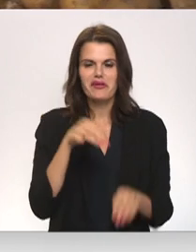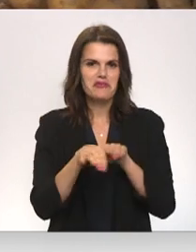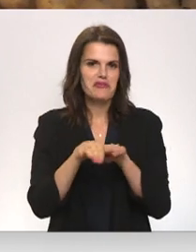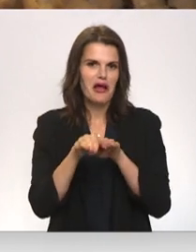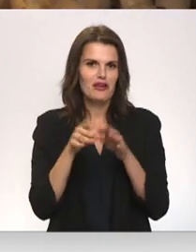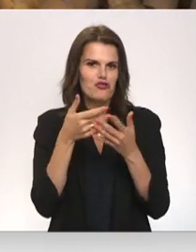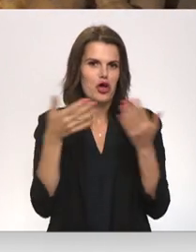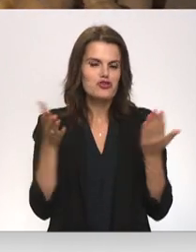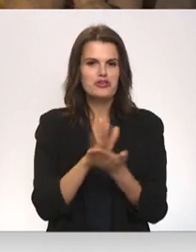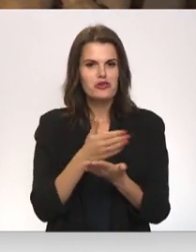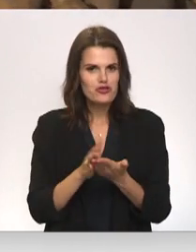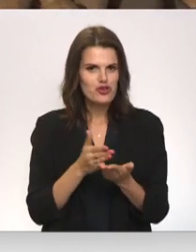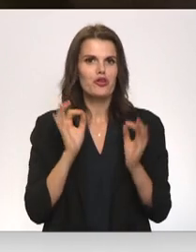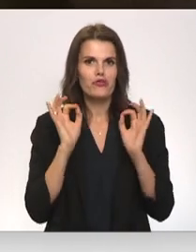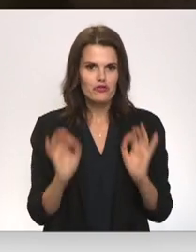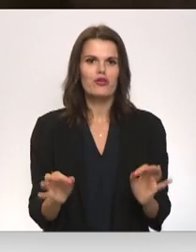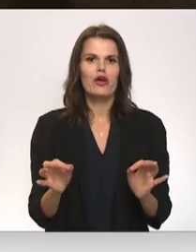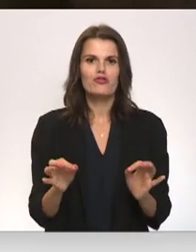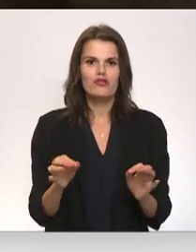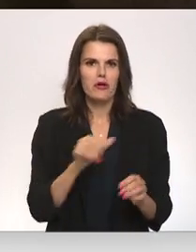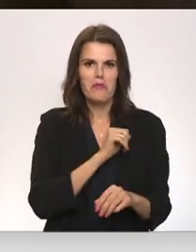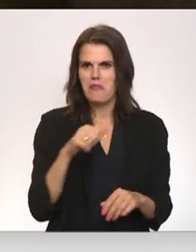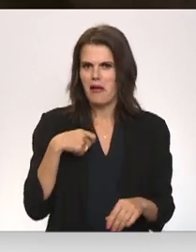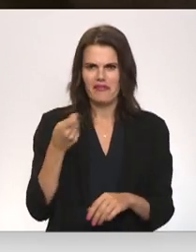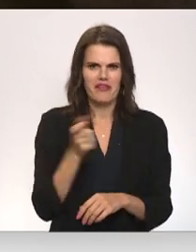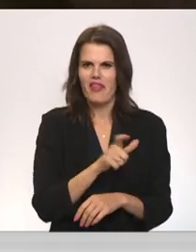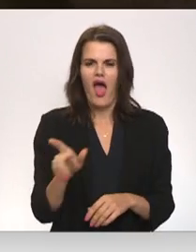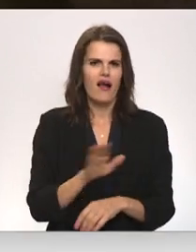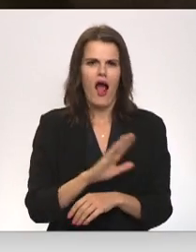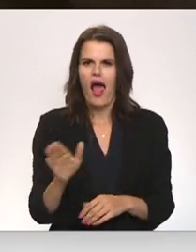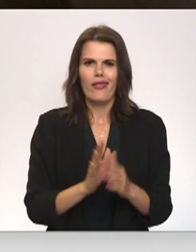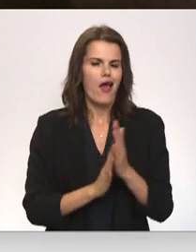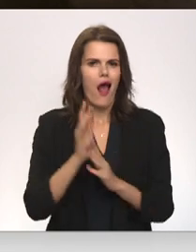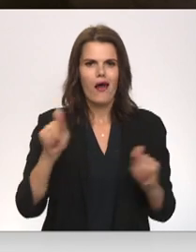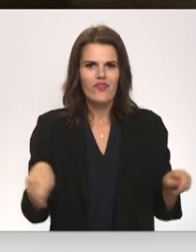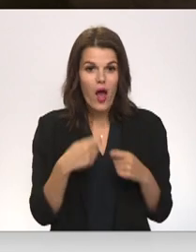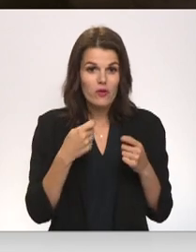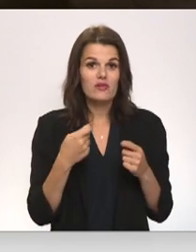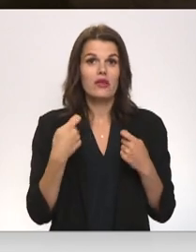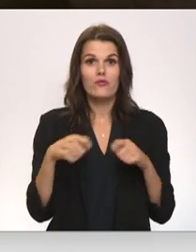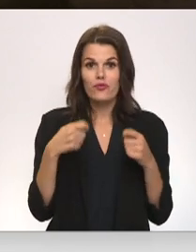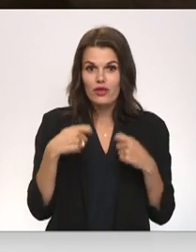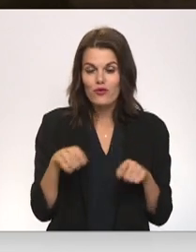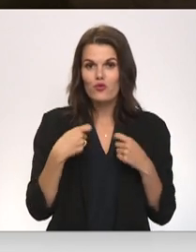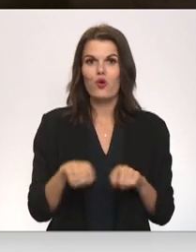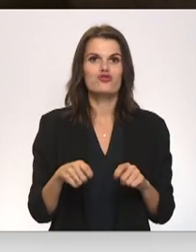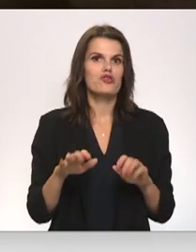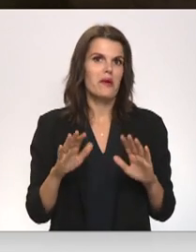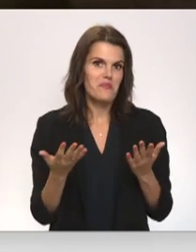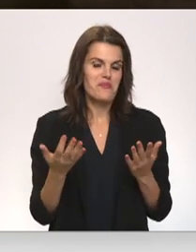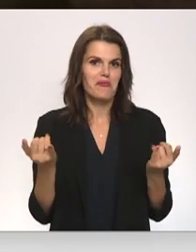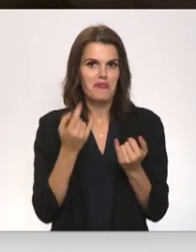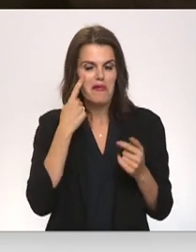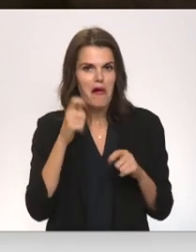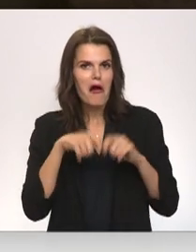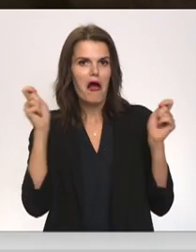un redzēt, ka ir tiešām nu, tādas, ko pats nekad neaudzēt arī nu, kaut vai kaut kādai tirgošanai. Un bija